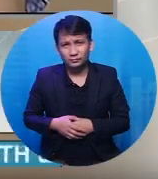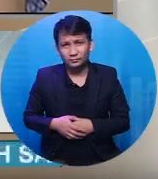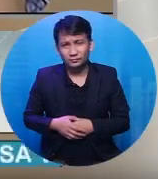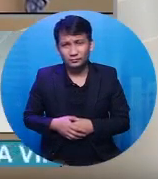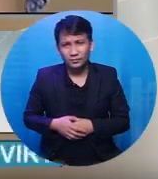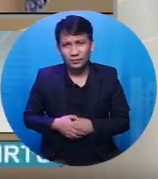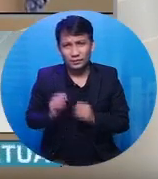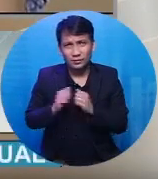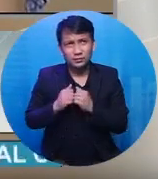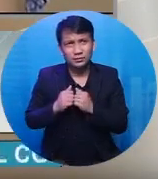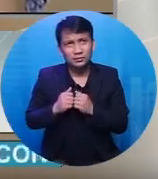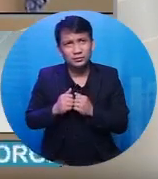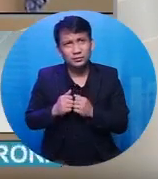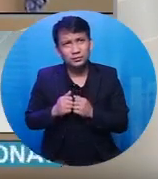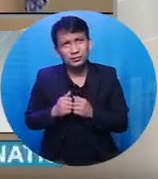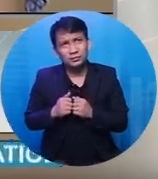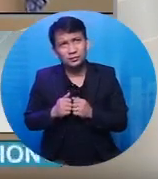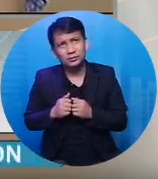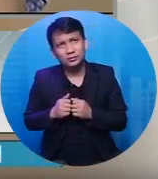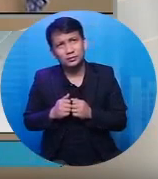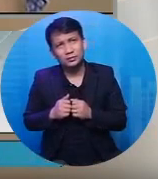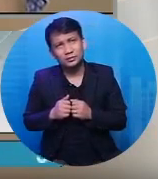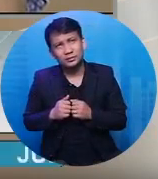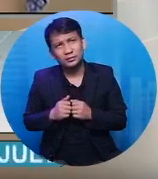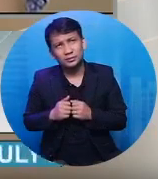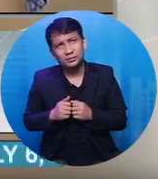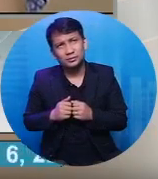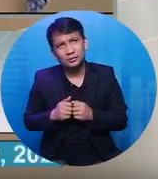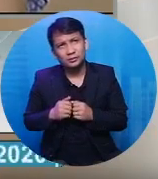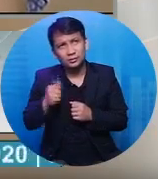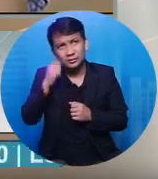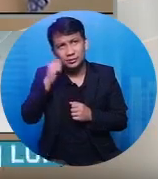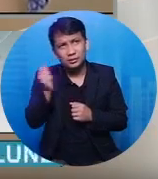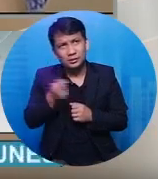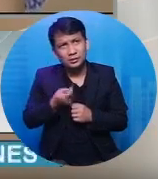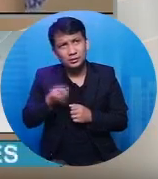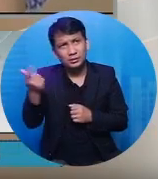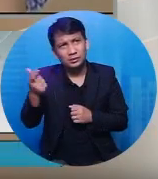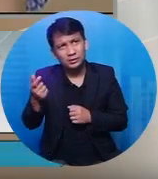Ma'am, pwedeng patanggal niyo na lang, kasi total wala naman kayo kasama diyan. Ma'am, pwedeng pakitanggal ng face mask.